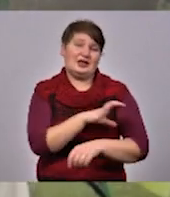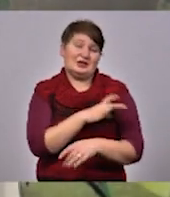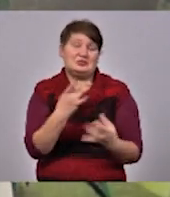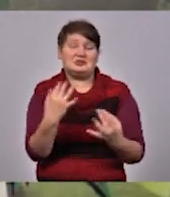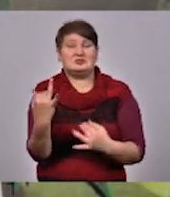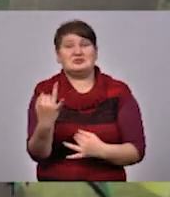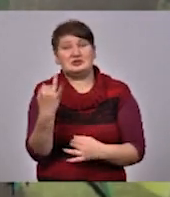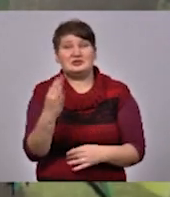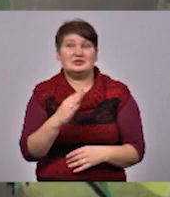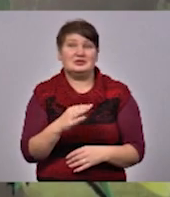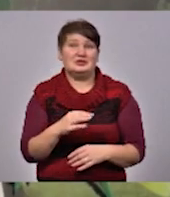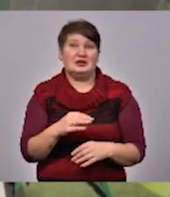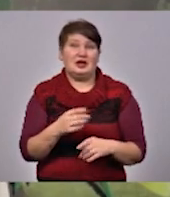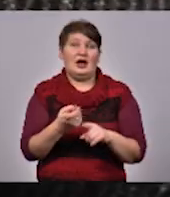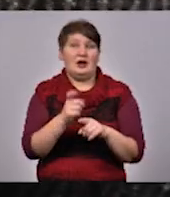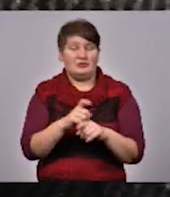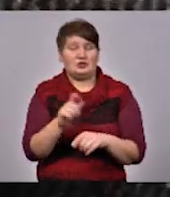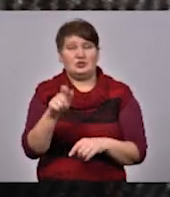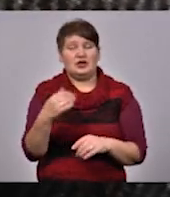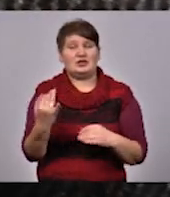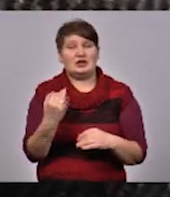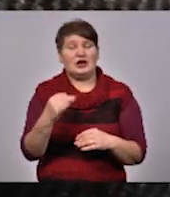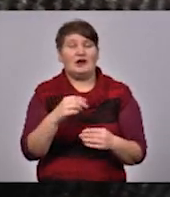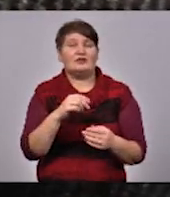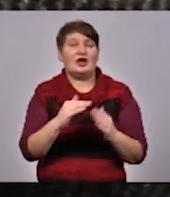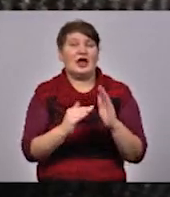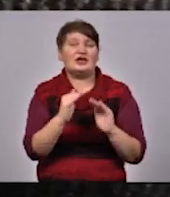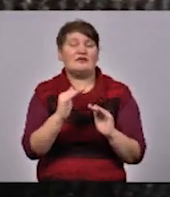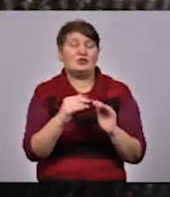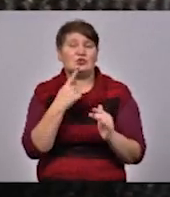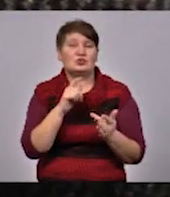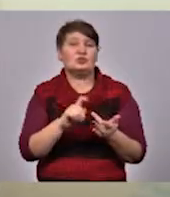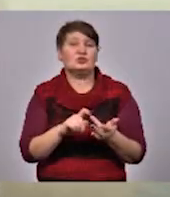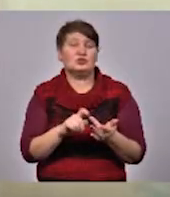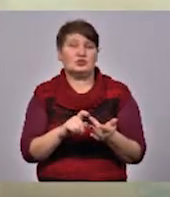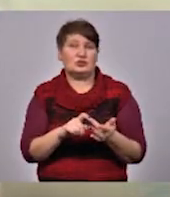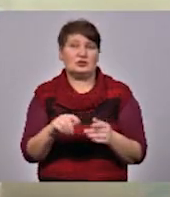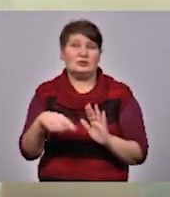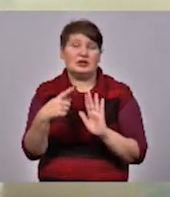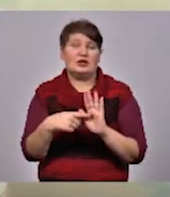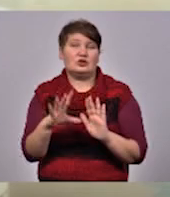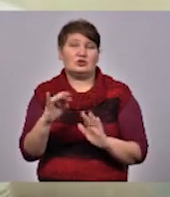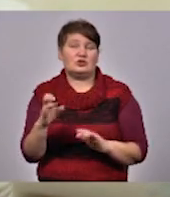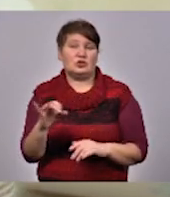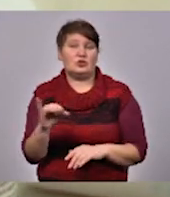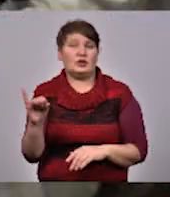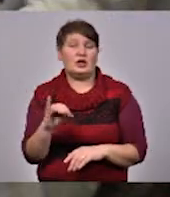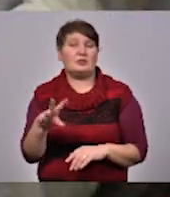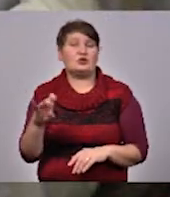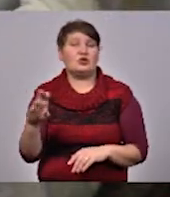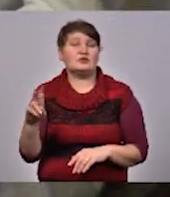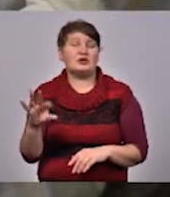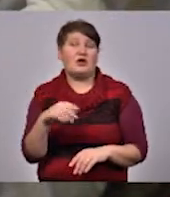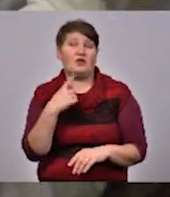не поміряли, ще щось, а більшість людей цікавить цукор. Експерт Івано-Франківського міського центру із питань ендокринології Лілея Петровська говорить, що